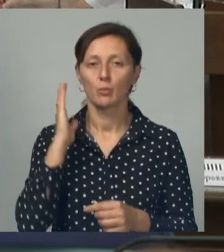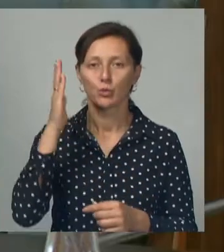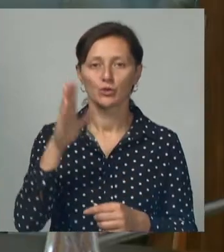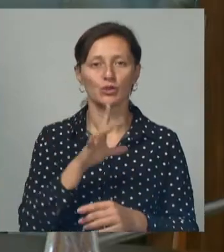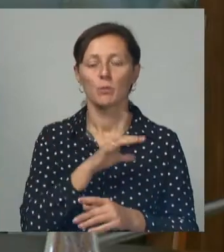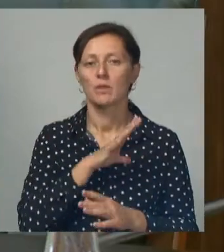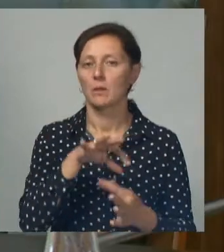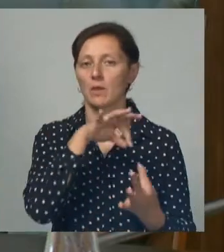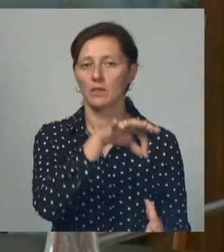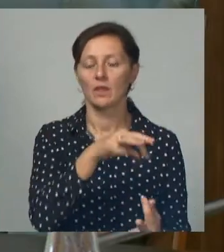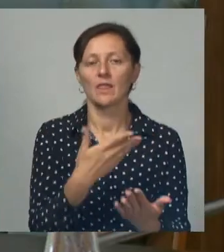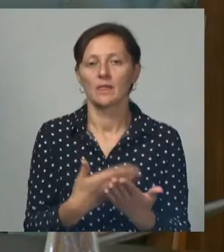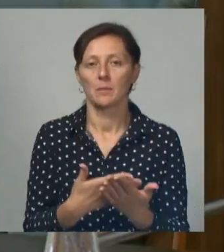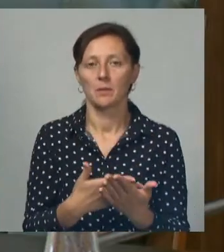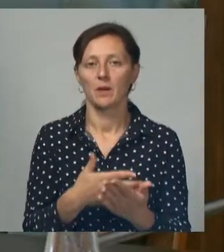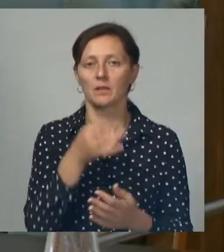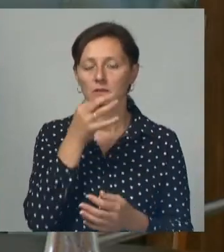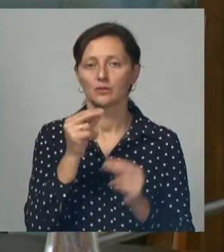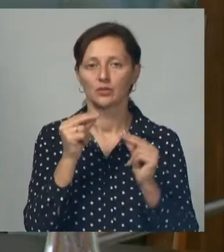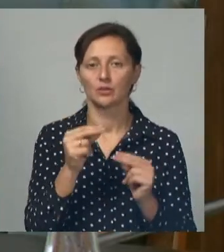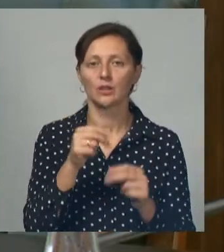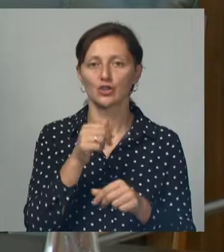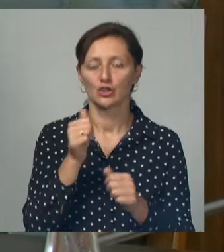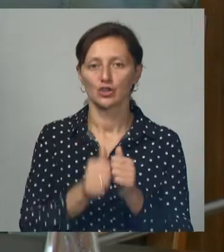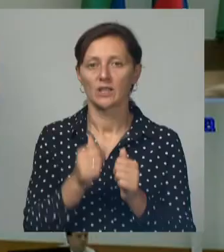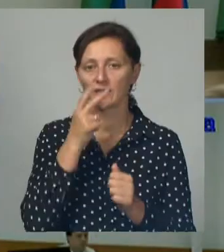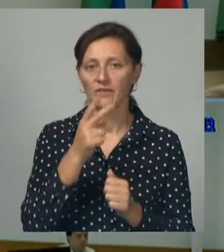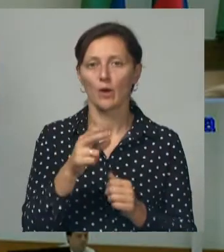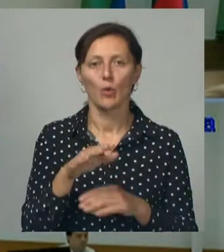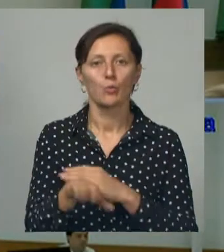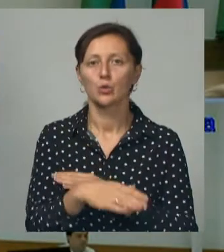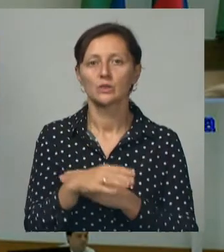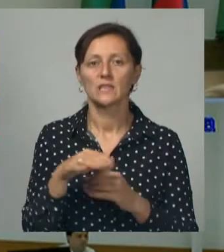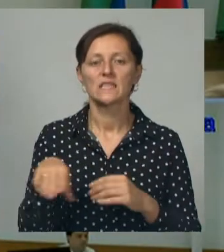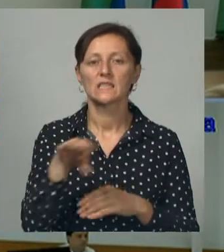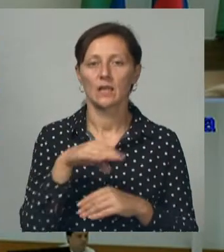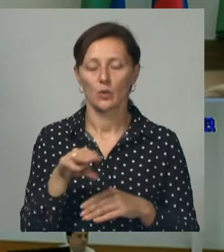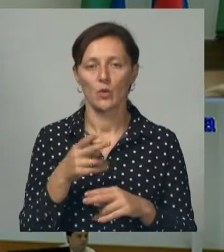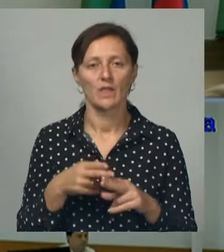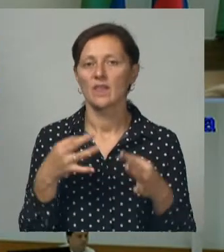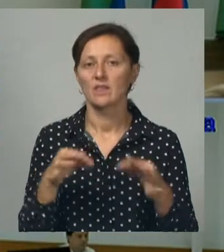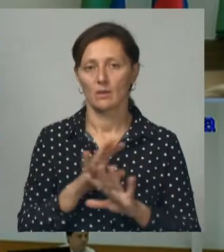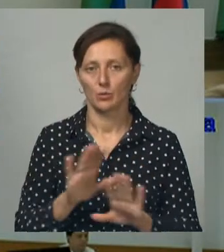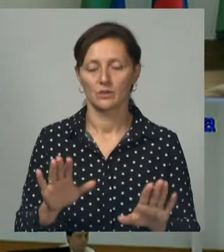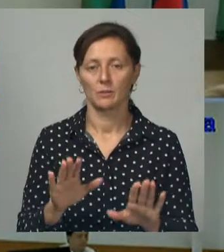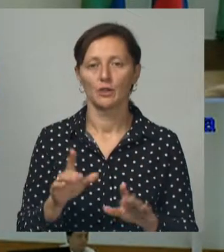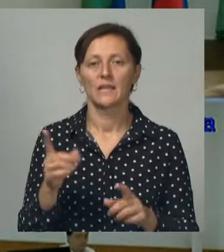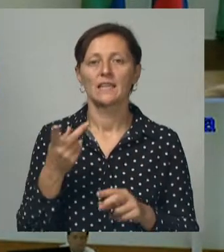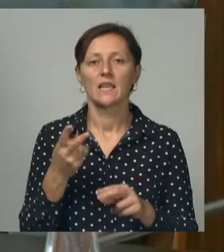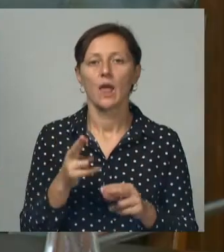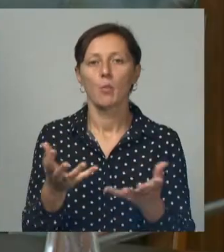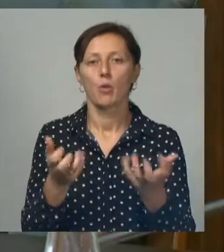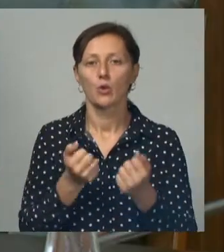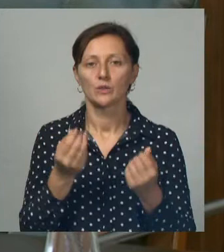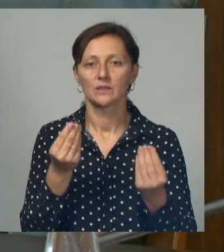без дела. Например, глава региона признался, что часто видит пустующие стадионы, а это недопустимо. Так что для получения финансирования